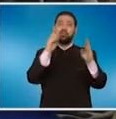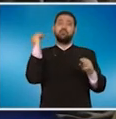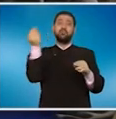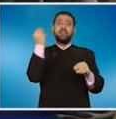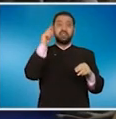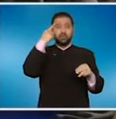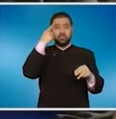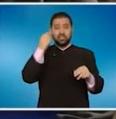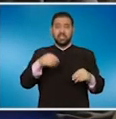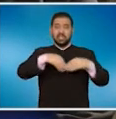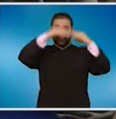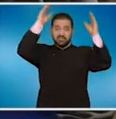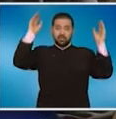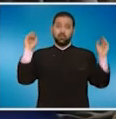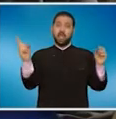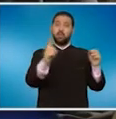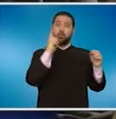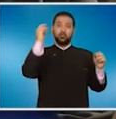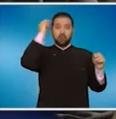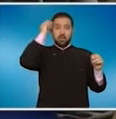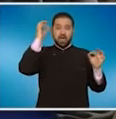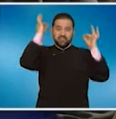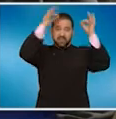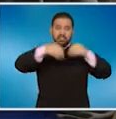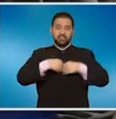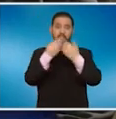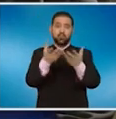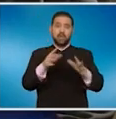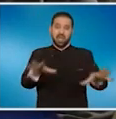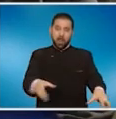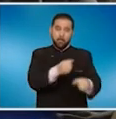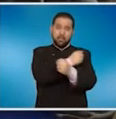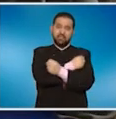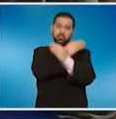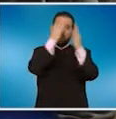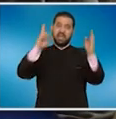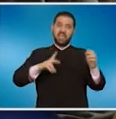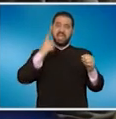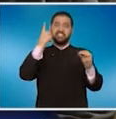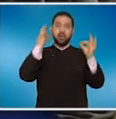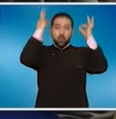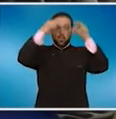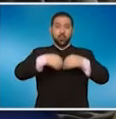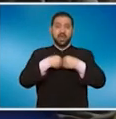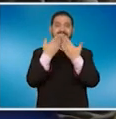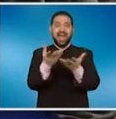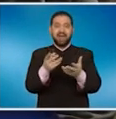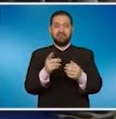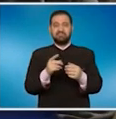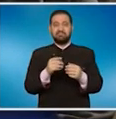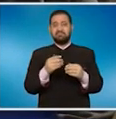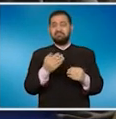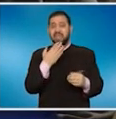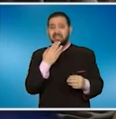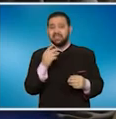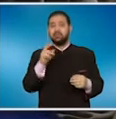în Epistola către Romani, când spune că mântuirea este un dar, nu a mințit, a avut dreptate. Luther a înțeles-o într-un fel unilateral, dar